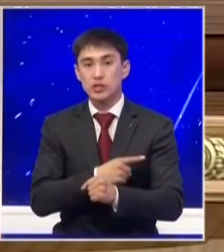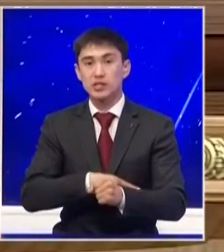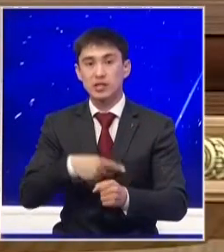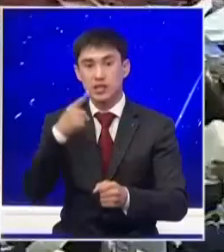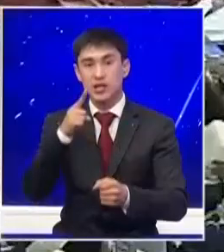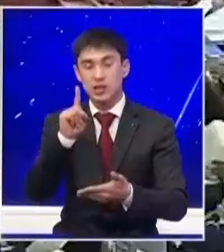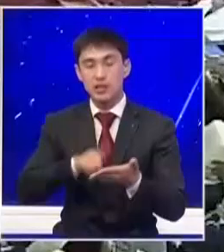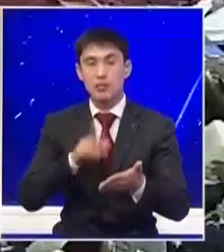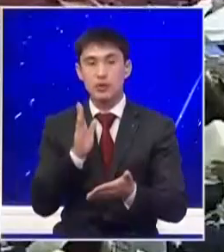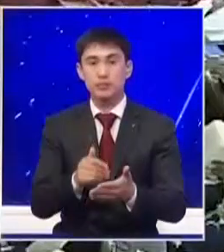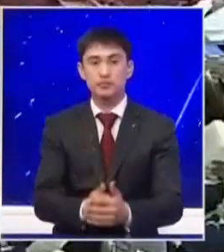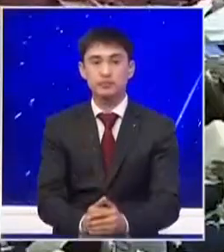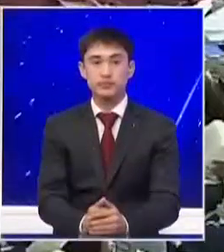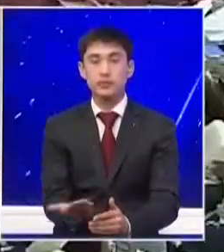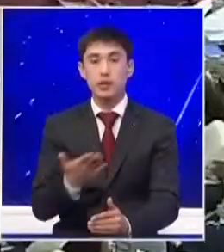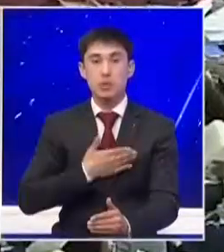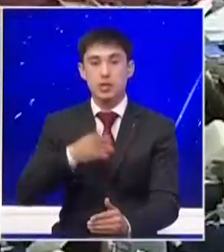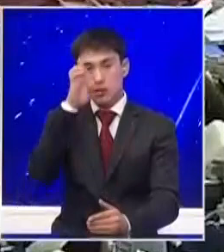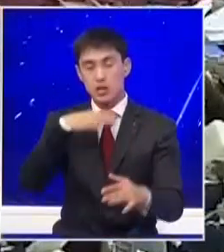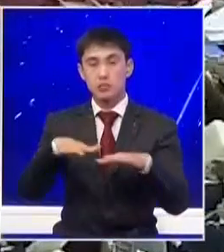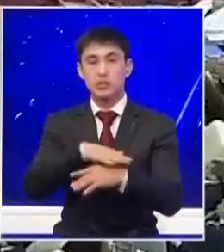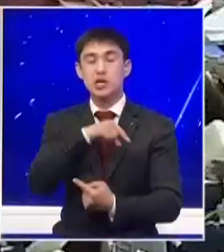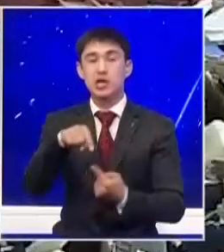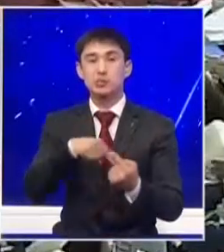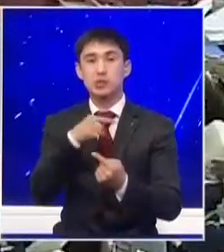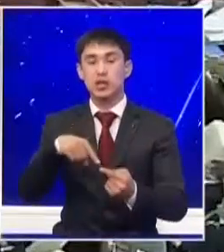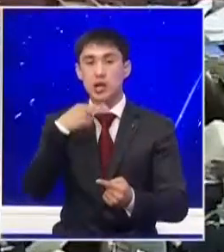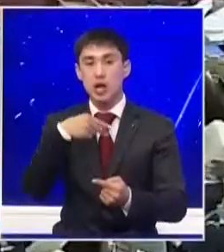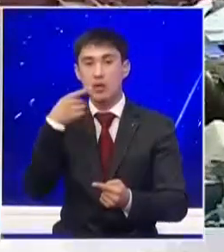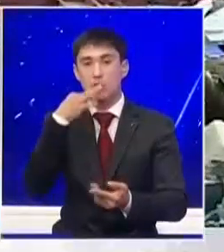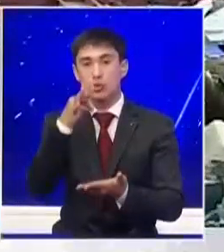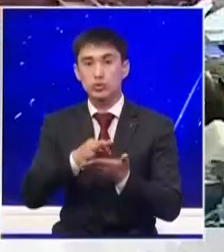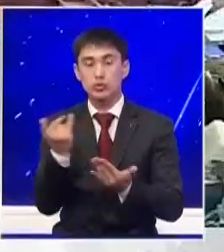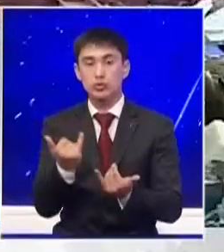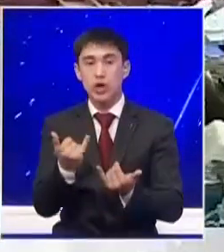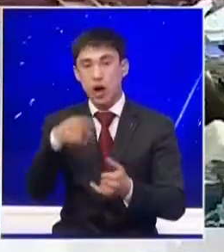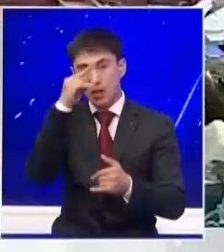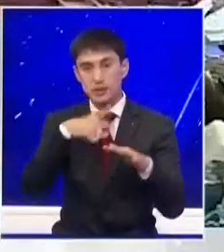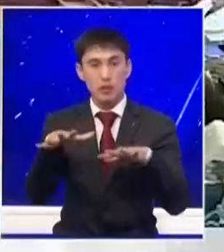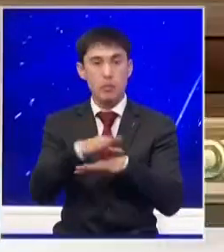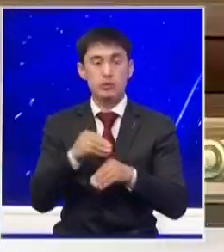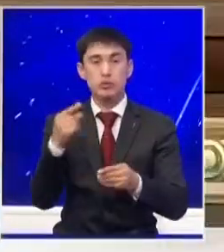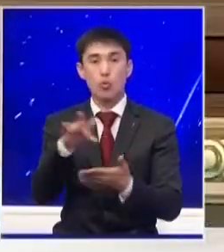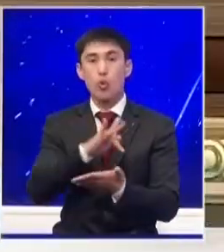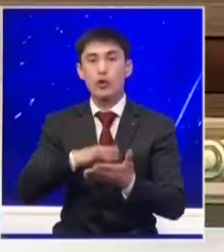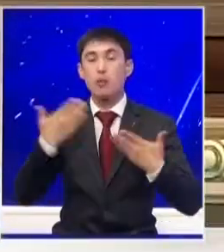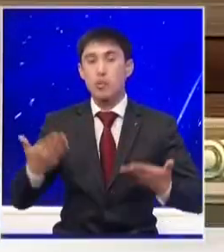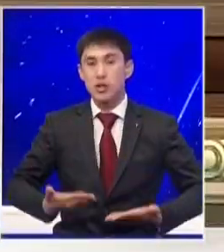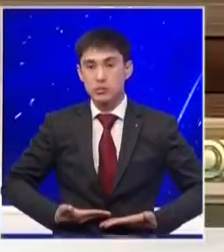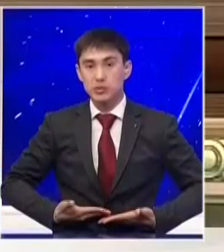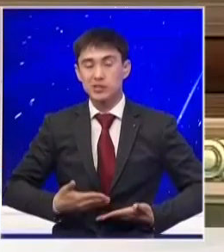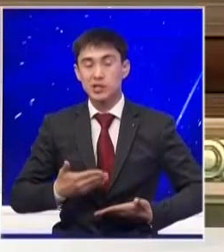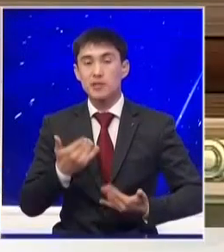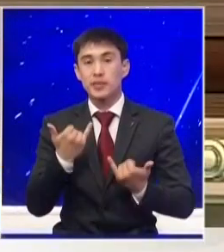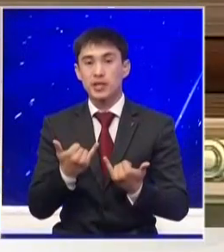етте. Мен еліміздің кәсіпкерлеріне үндеу жасағым келеді. Қазақстан бәріміздің ортақ мекеніміз.